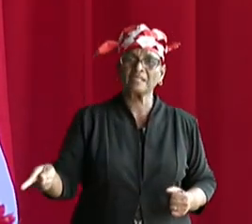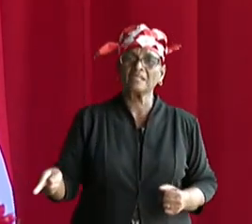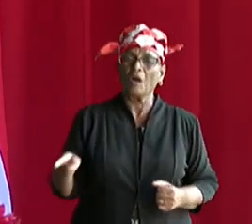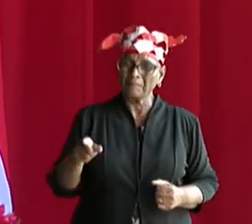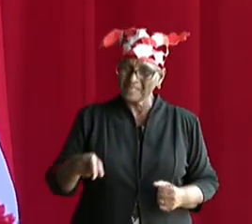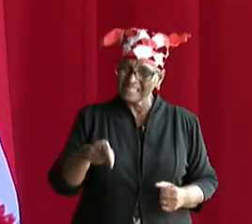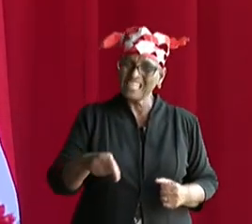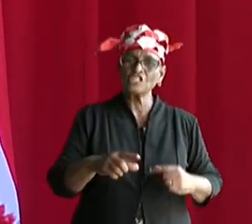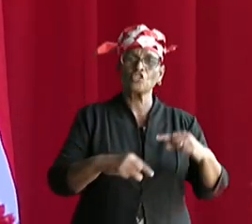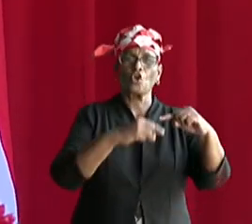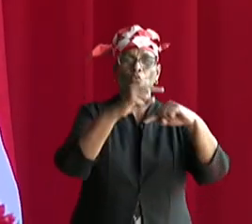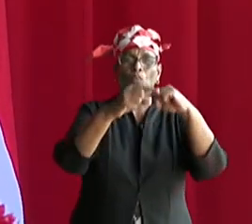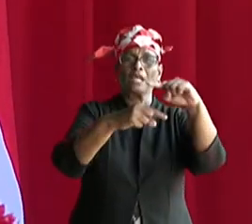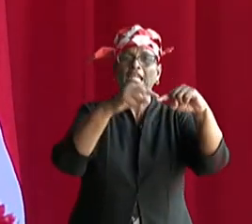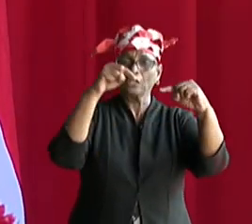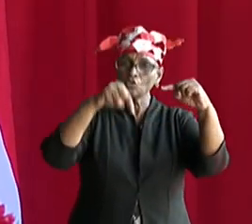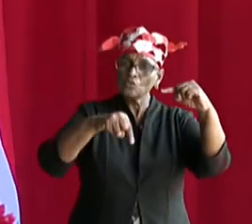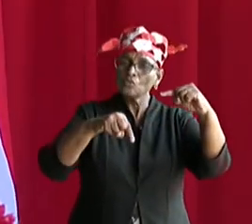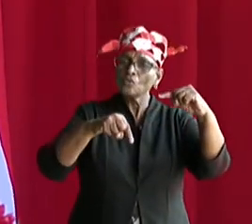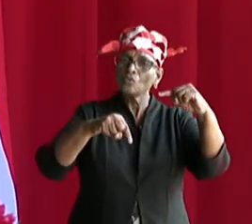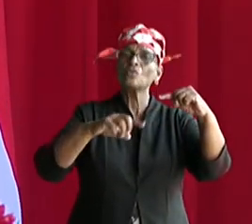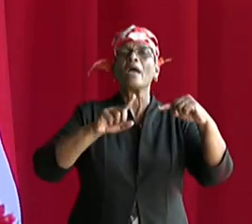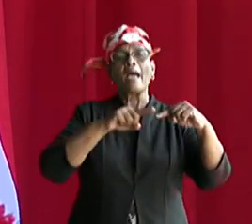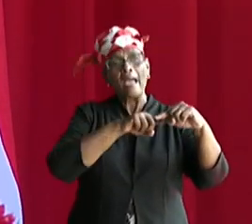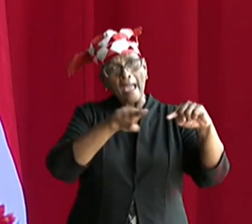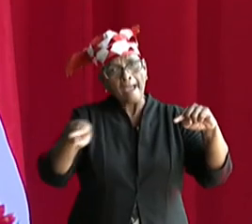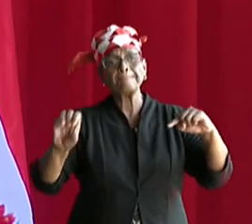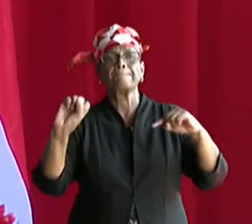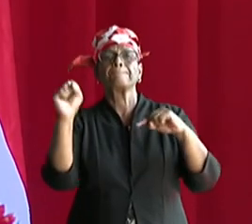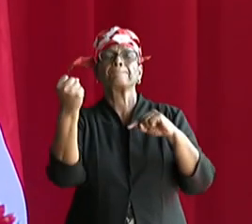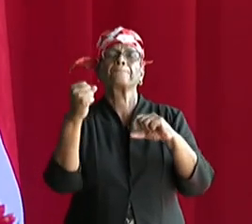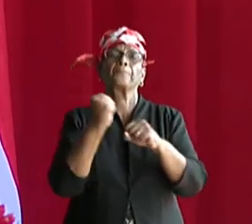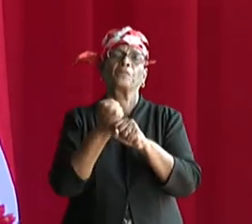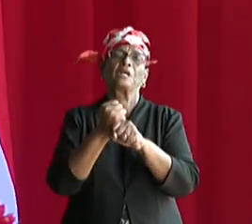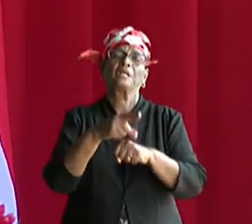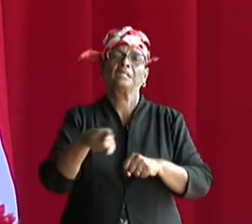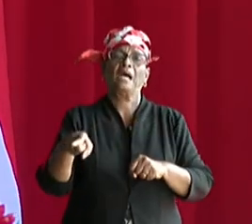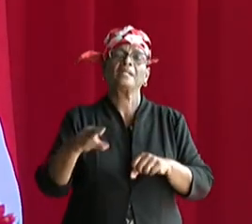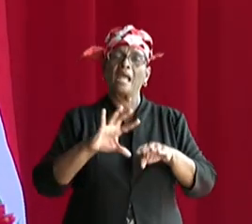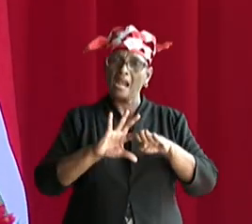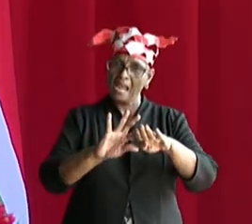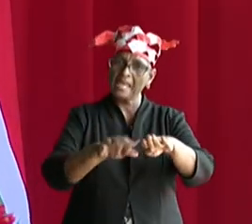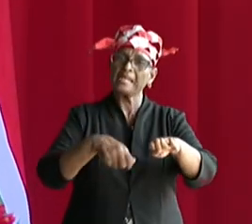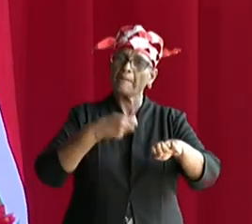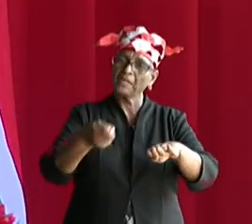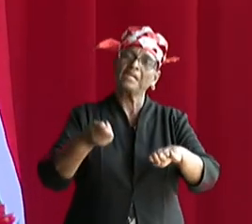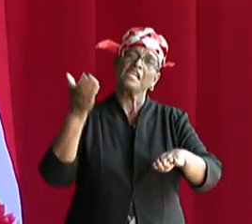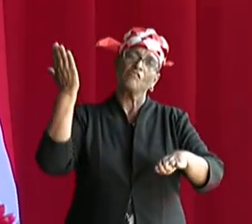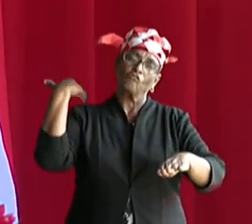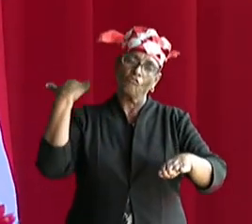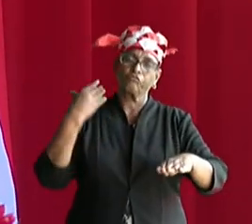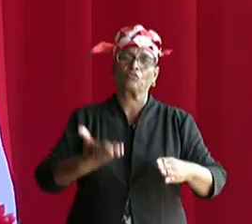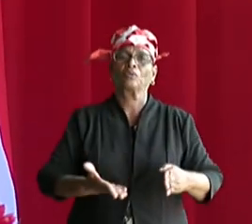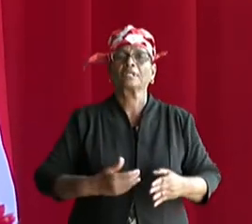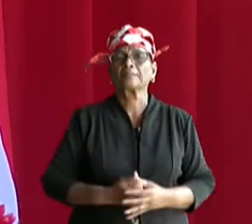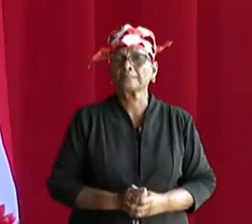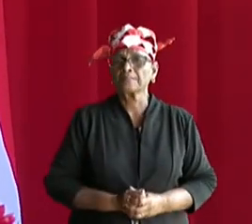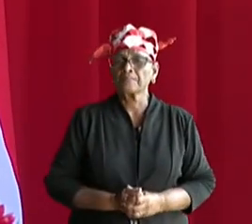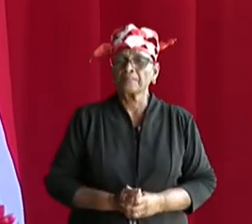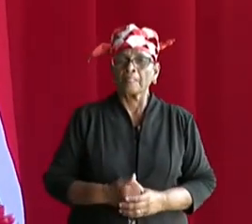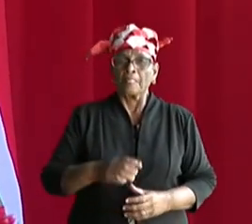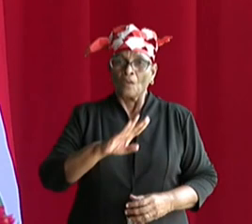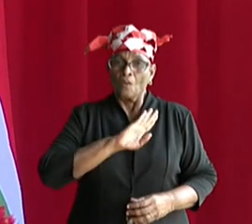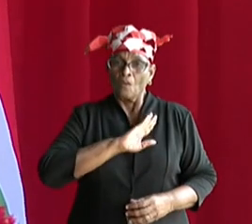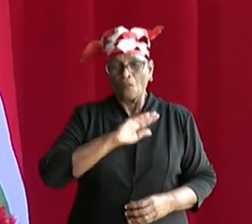deze ontwikkelingen mogelijk te maken en daaraan leiding te hebben gegeven. Ik breng ook